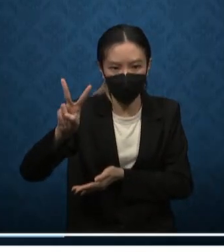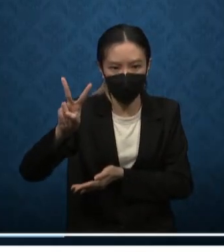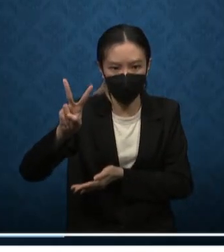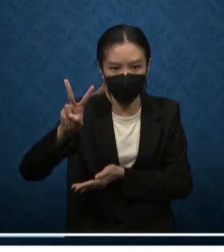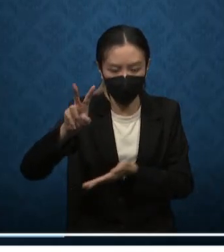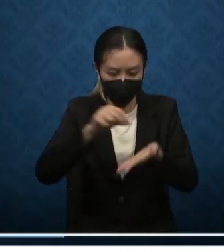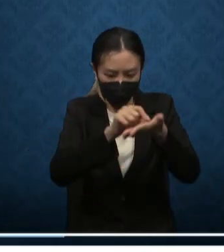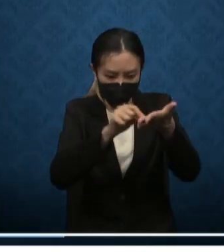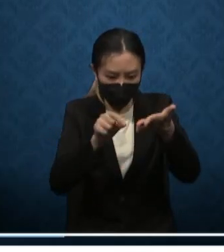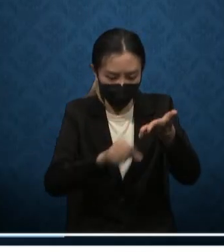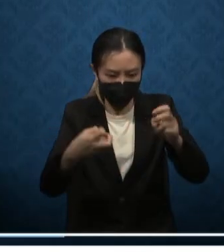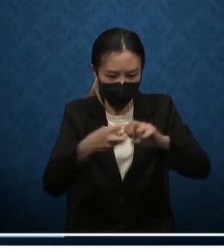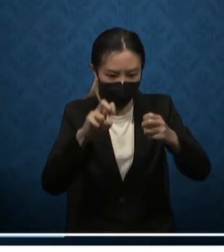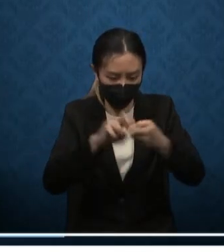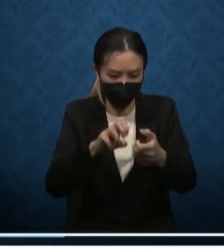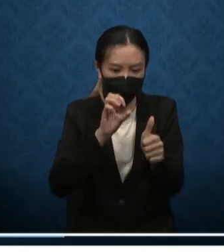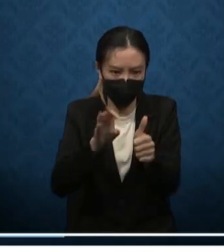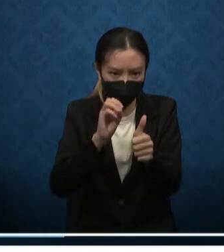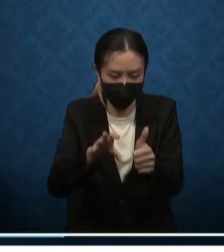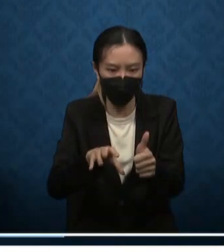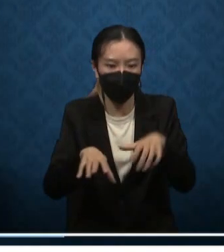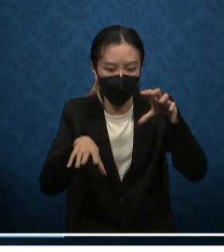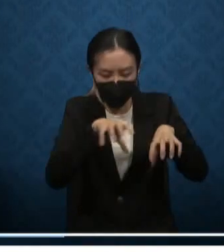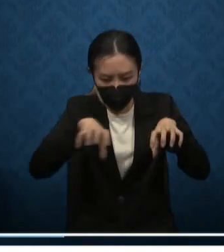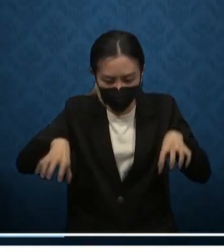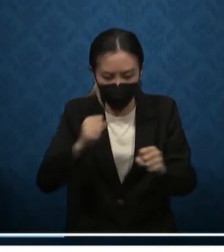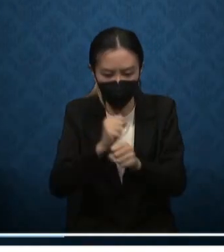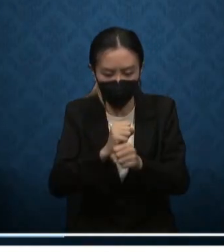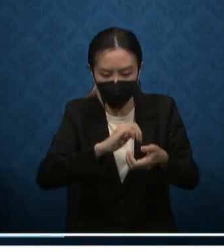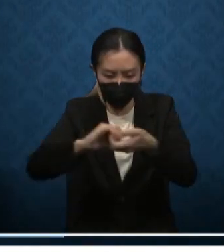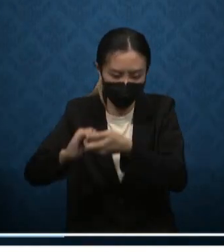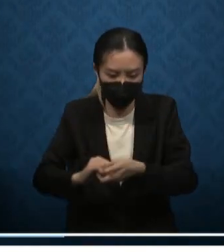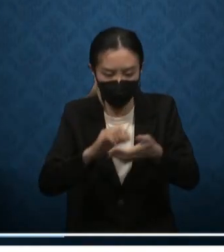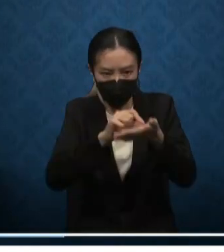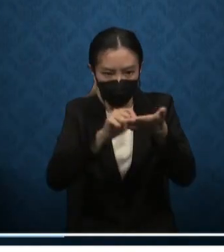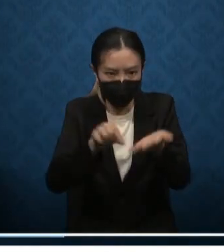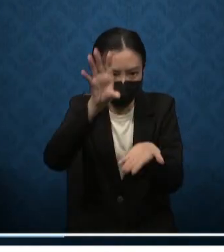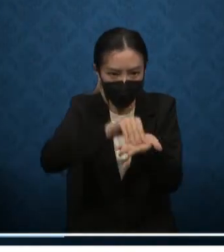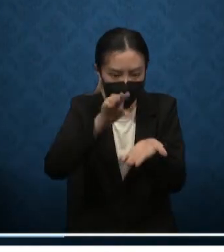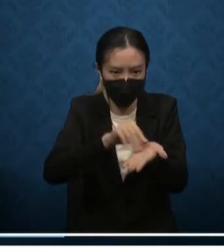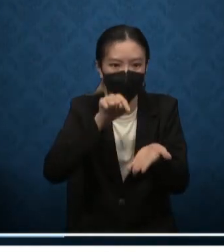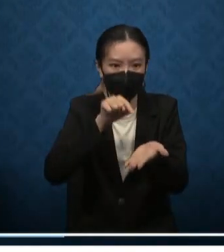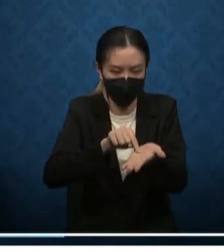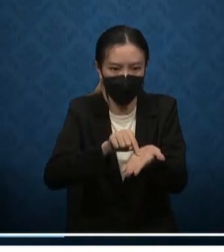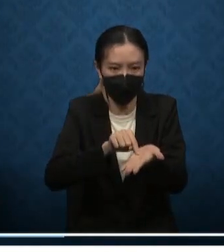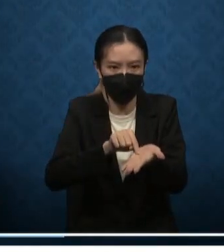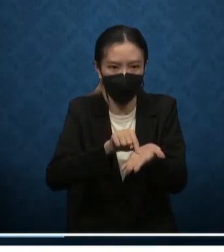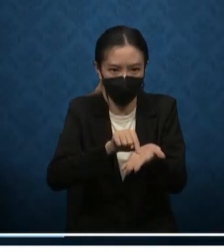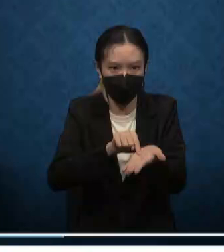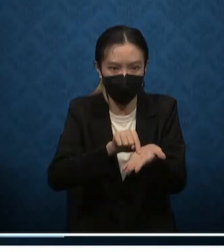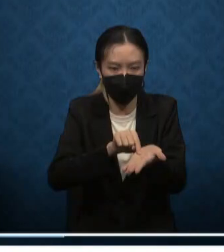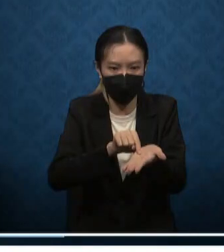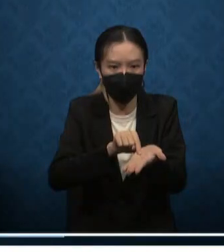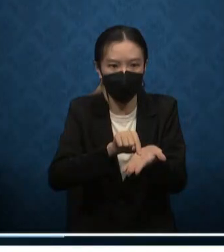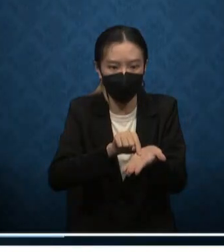ประเด็นปัญหาข้อเสนอแนะและหน่วยงานที่เกี่ยวข้องเพื่อให้สะดวกในการพิจารณาของท่านสมาชิกวุฒิสภาและ